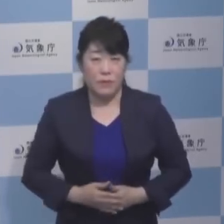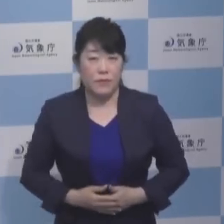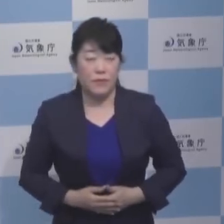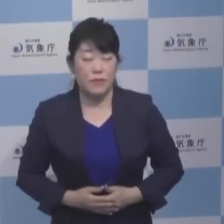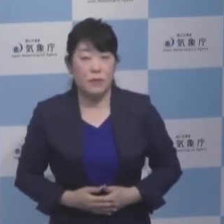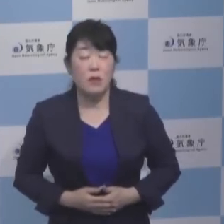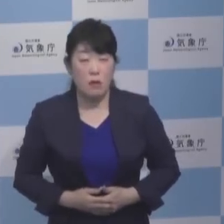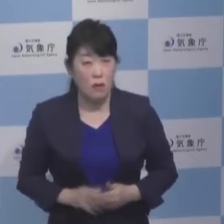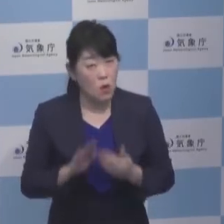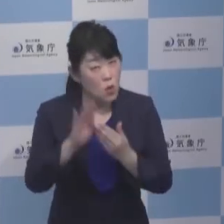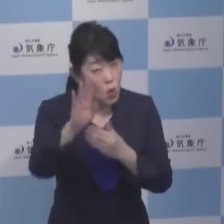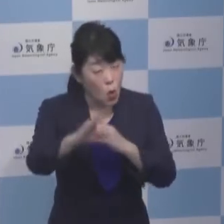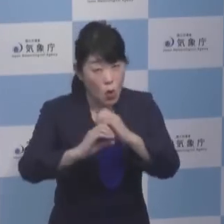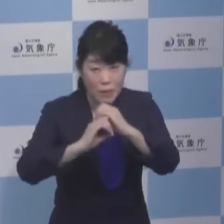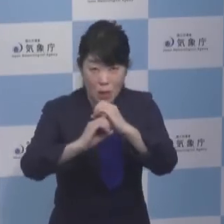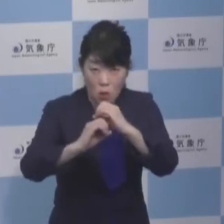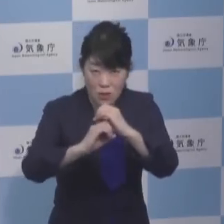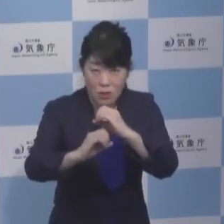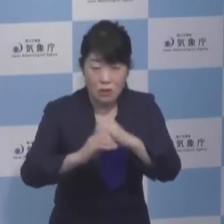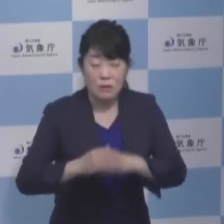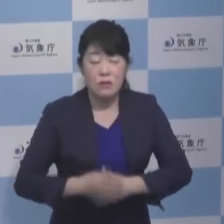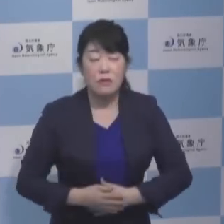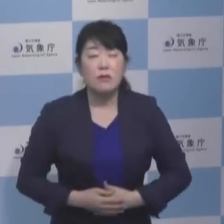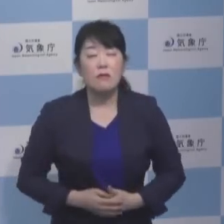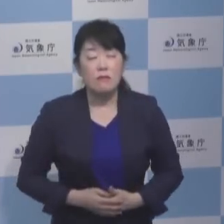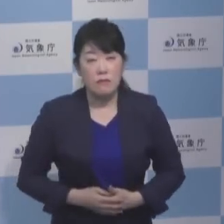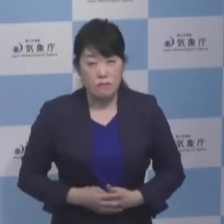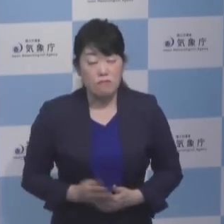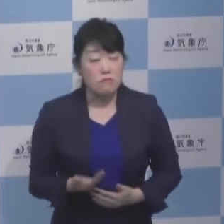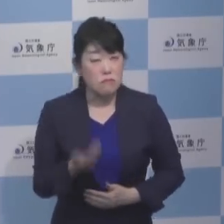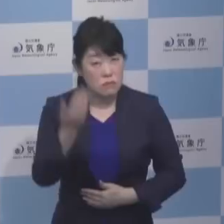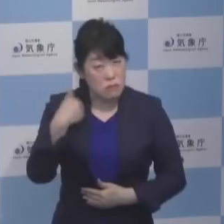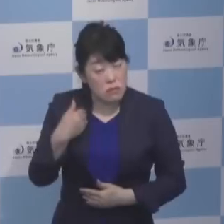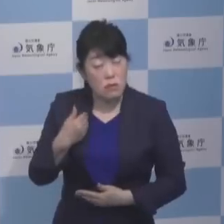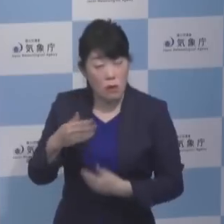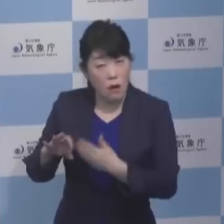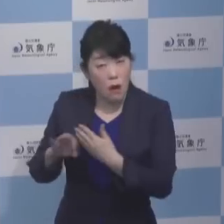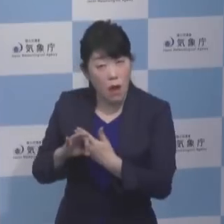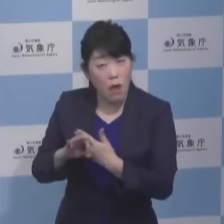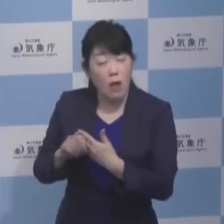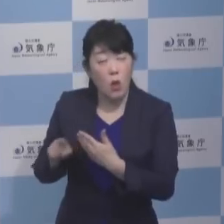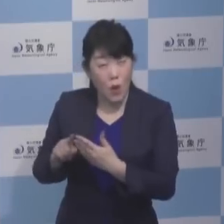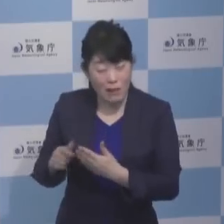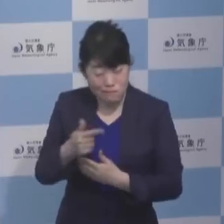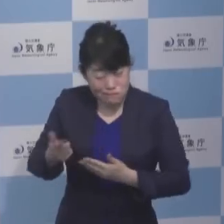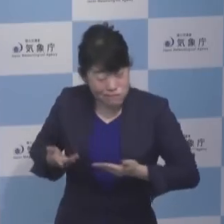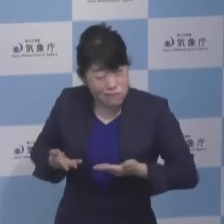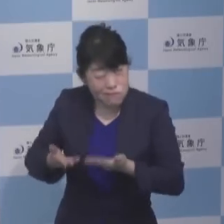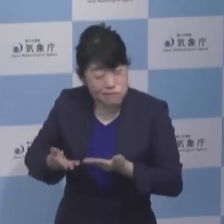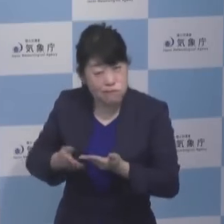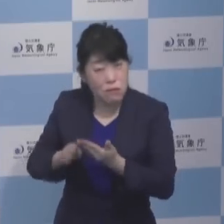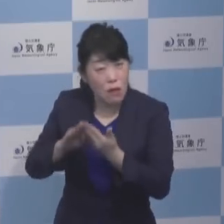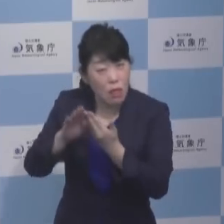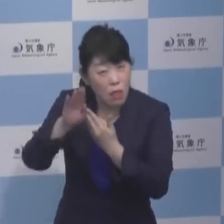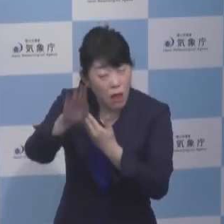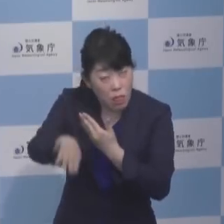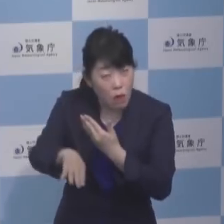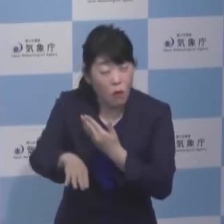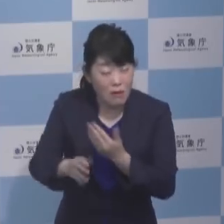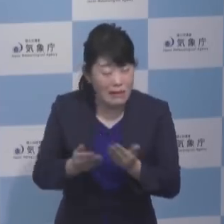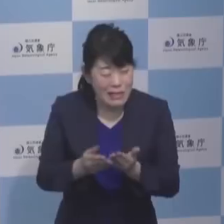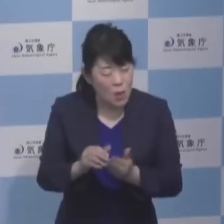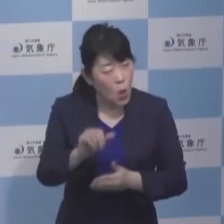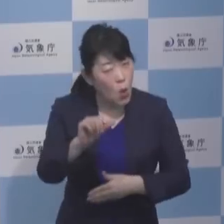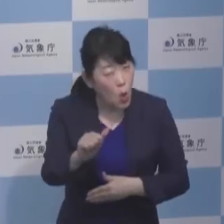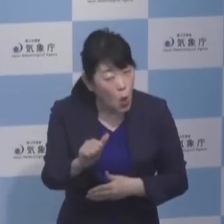今後の見通しです。過去の事例では、大地震発生後に同程度の地震が発生した